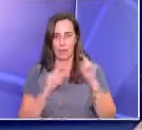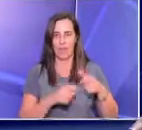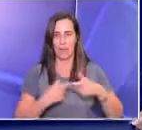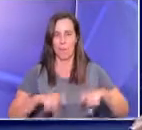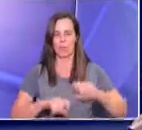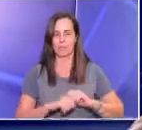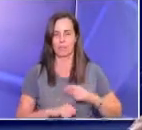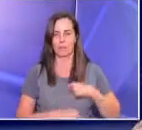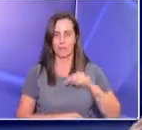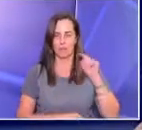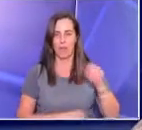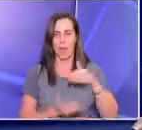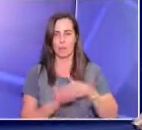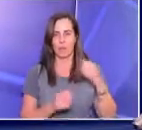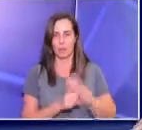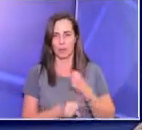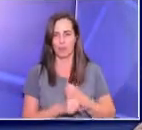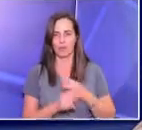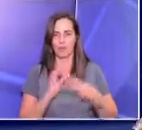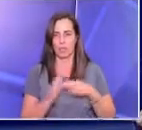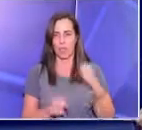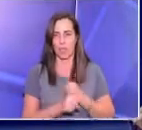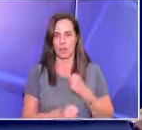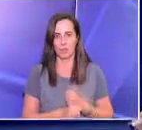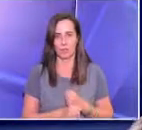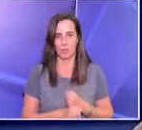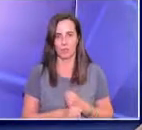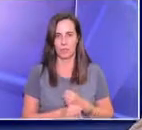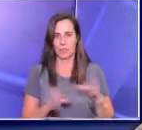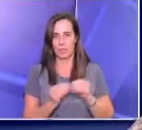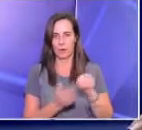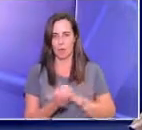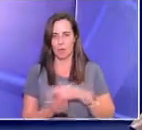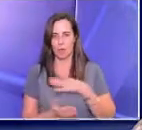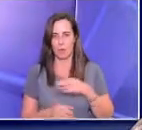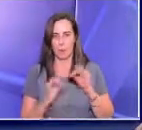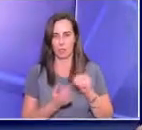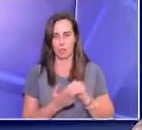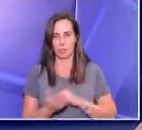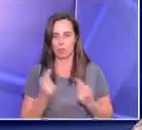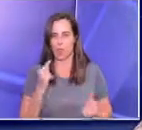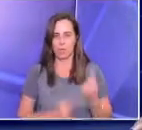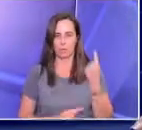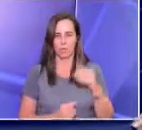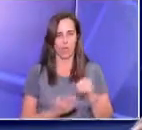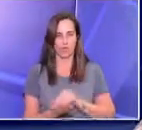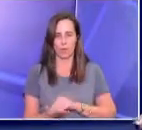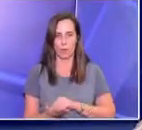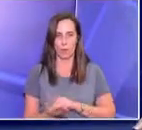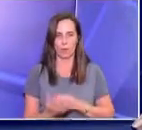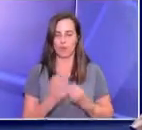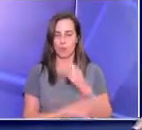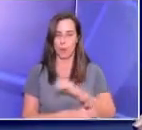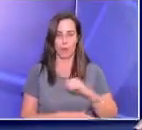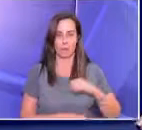למועצות בעיר, ואני הולכת להמשיך בעשייה שתכננתי לעשות אותה עם הרשימה שלי, שהיא באמת רשימה יוצאת דופן, רשימה